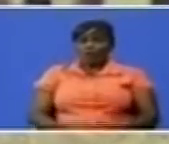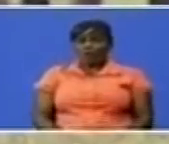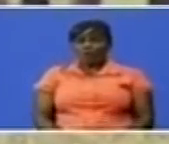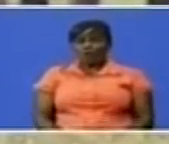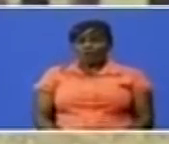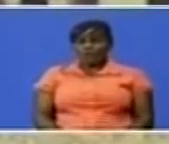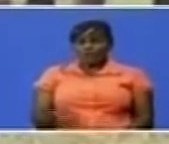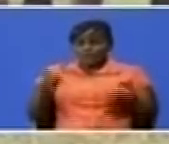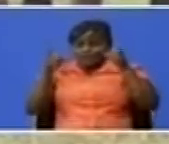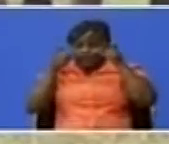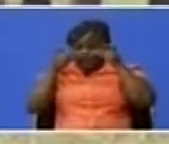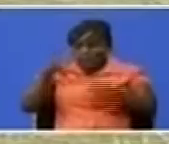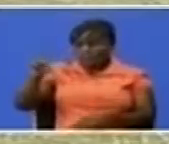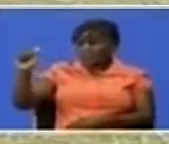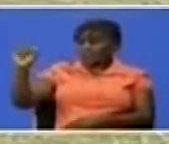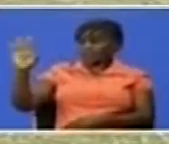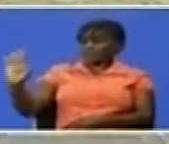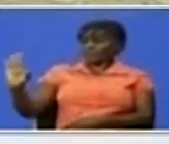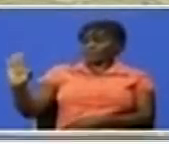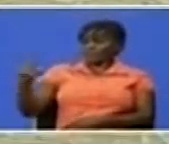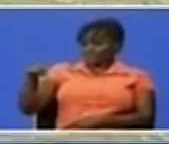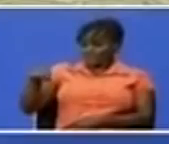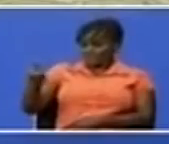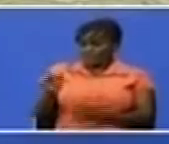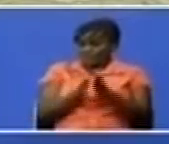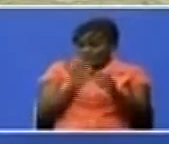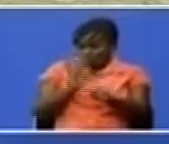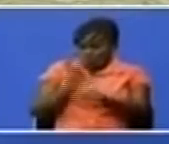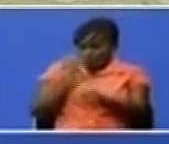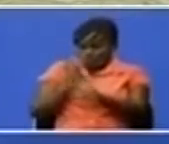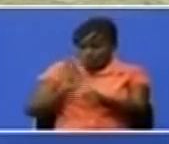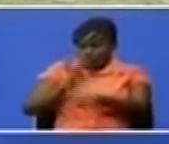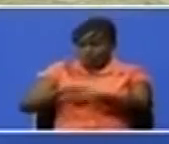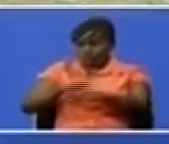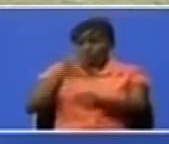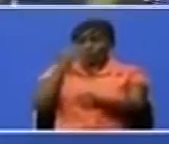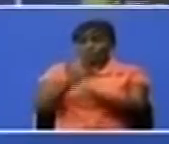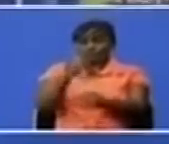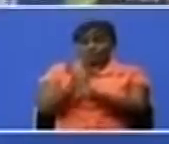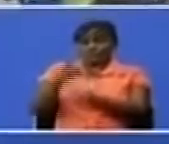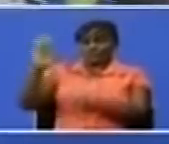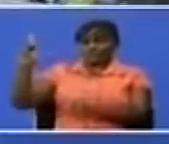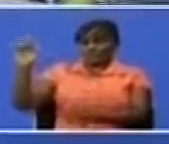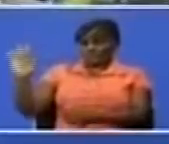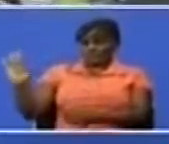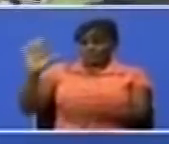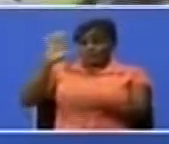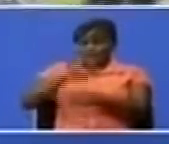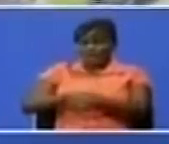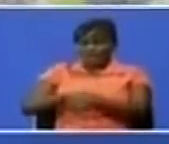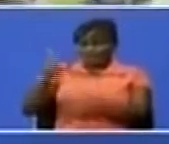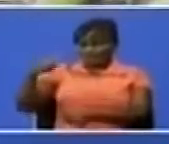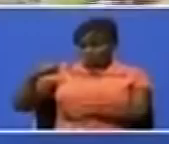Timu ya Nakumat FC ilikuwa mojawapo ya timu ambazo zilikuwa na msimu wa kufana mwaka huu kwenye ligi ya FKF. Timu hiyo ilipata kushinda